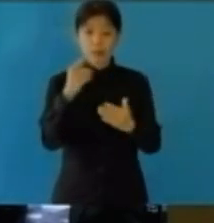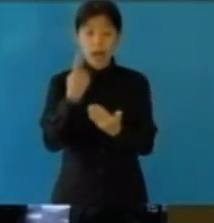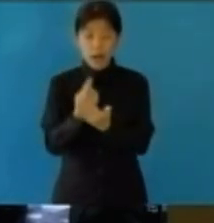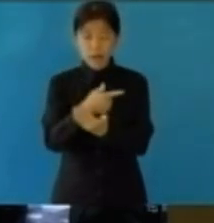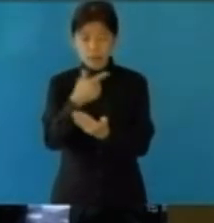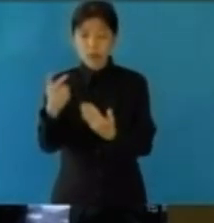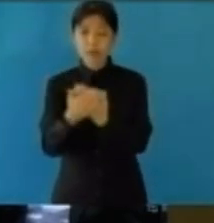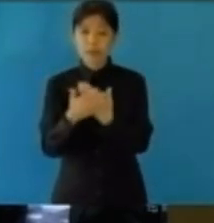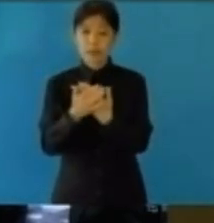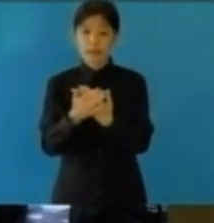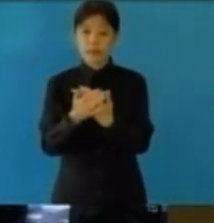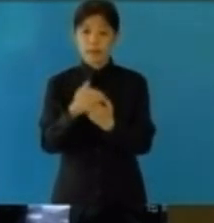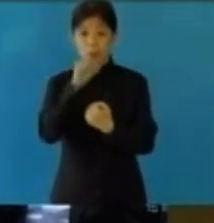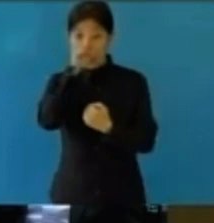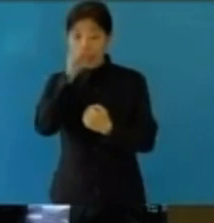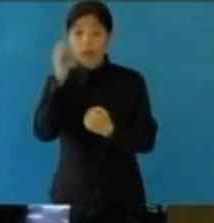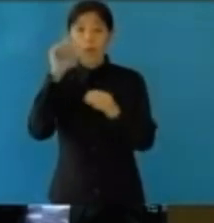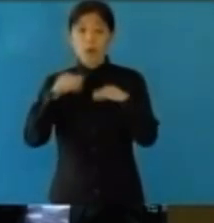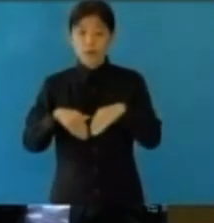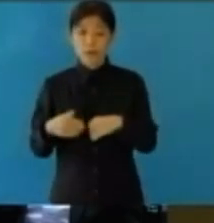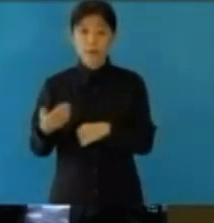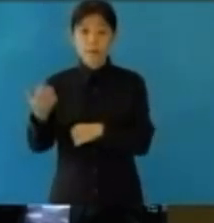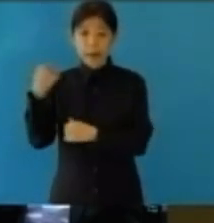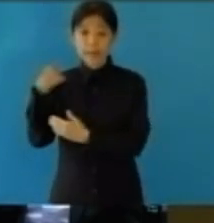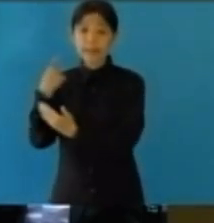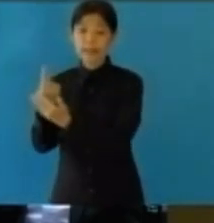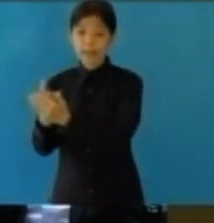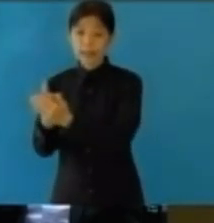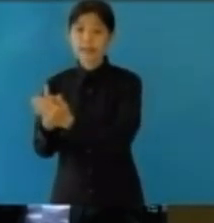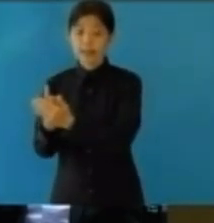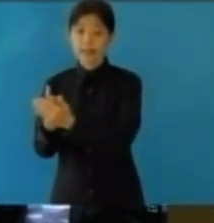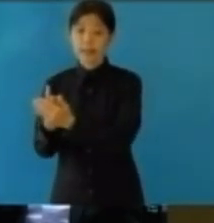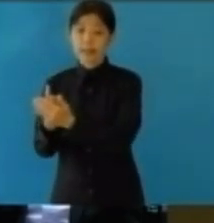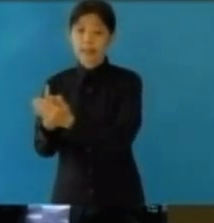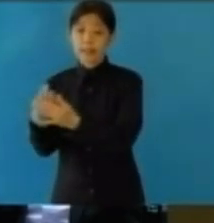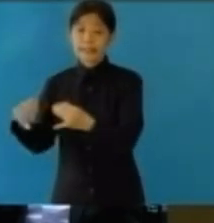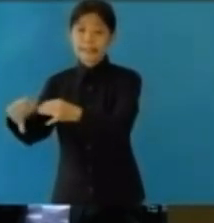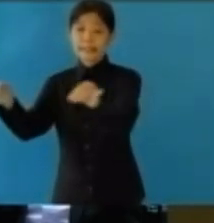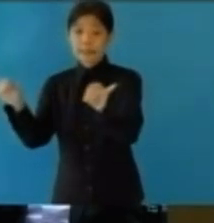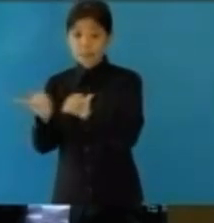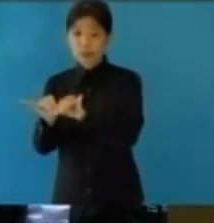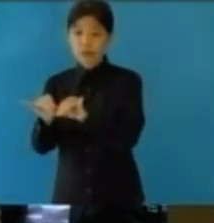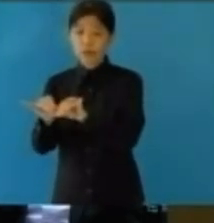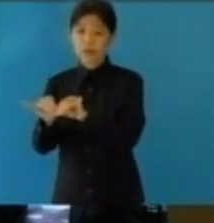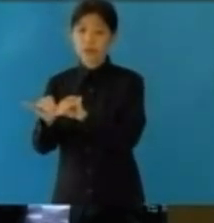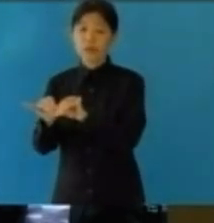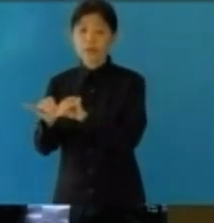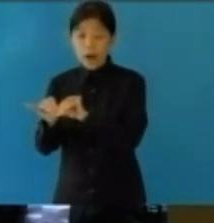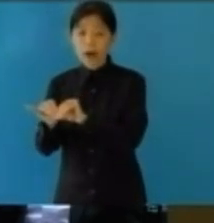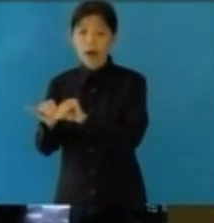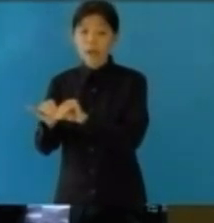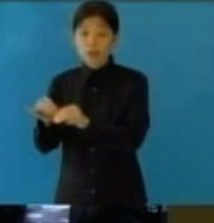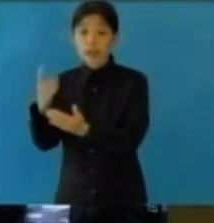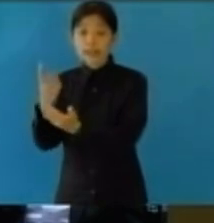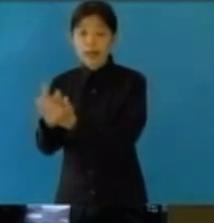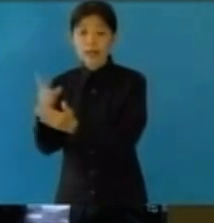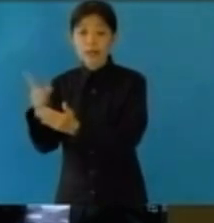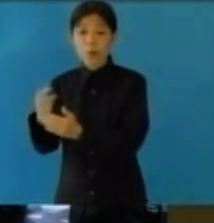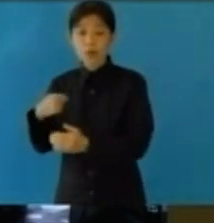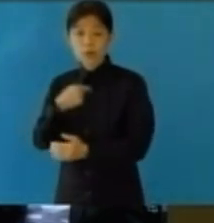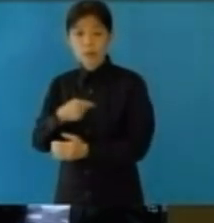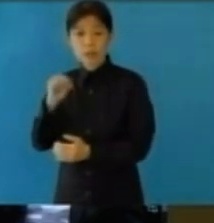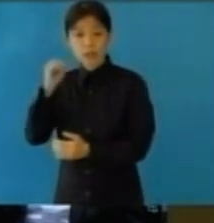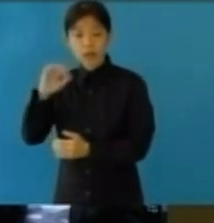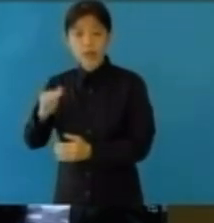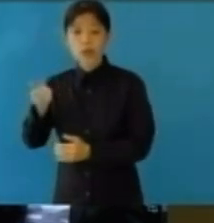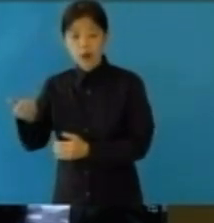って。で、そこでですね、前回参加していただきました、薩摩オイノンカップに、そういうチームの方々はどういう評価だったのか、そして合わせてまた来てくださるのか、そこ